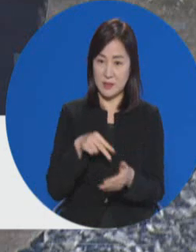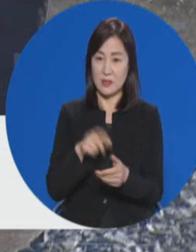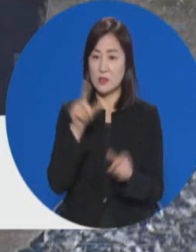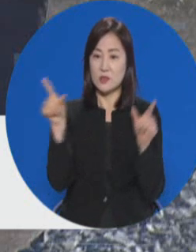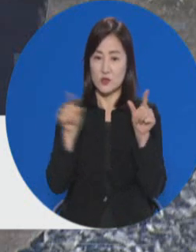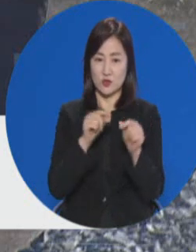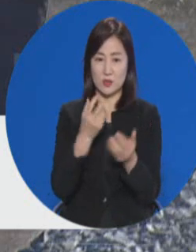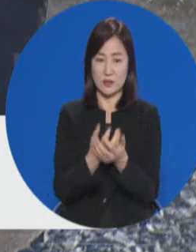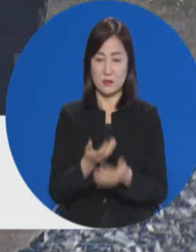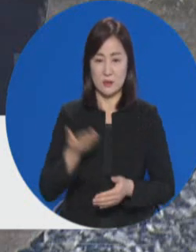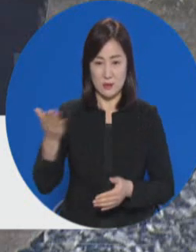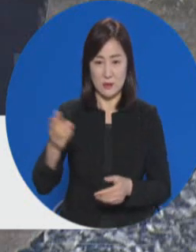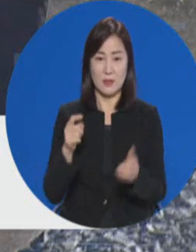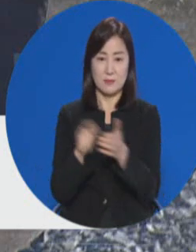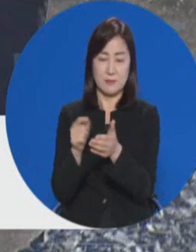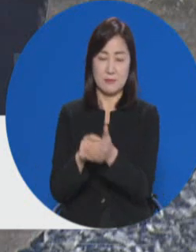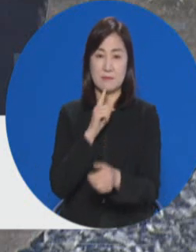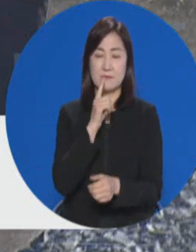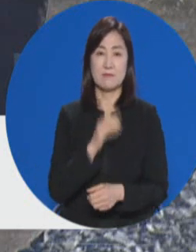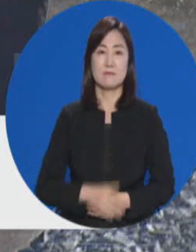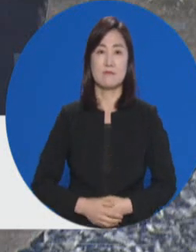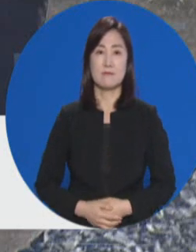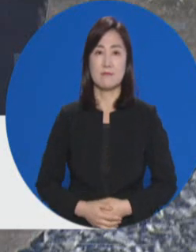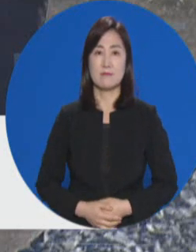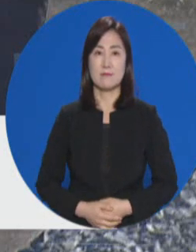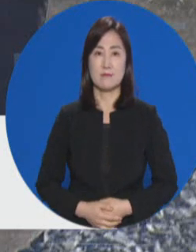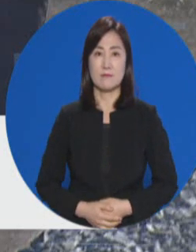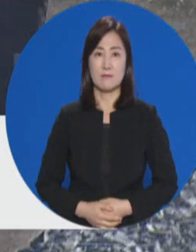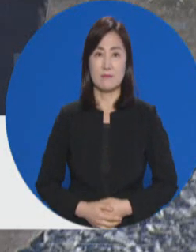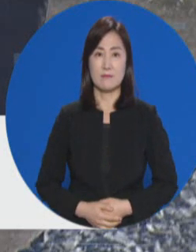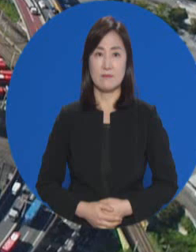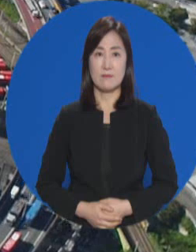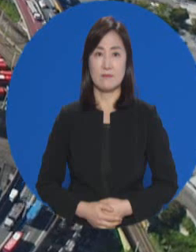본격적인 수사를 촉구하기로 했습니다. 조희원 기자가 보도합니다.